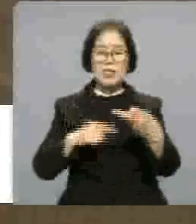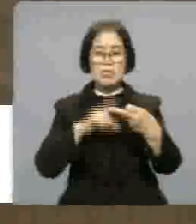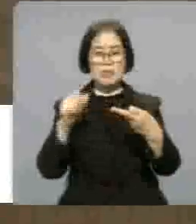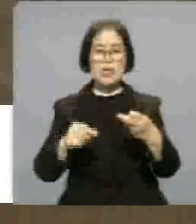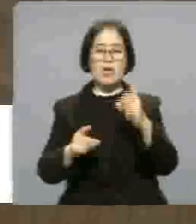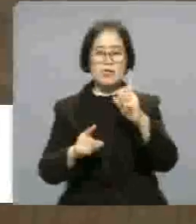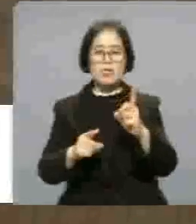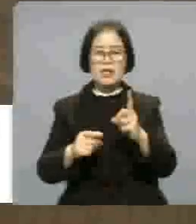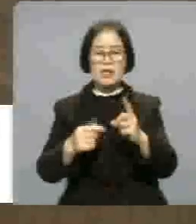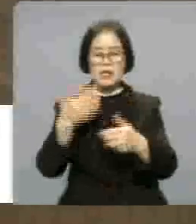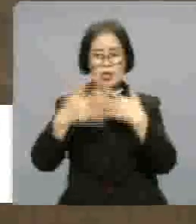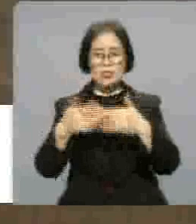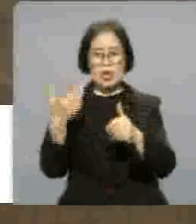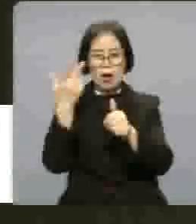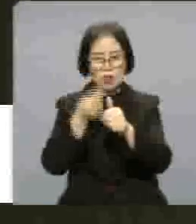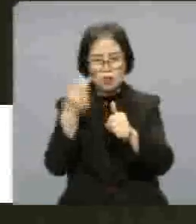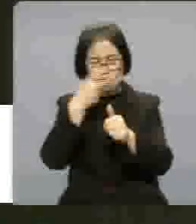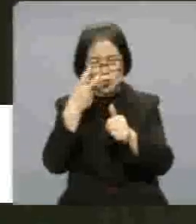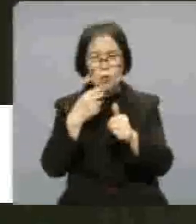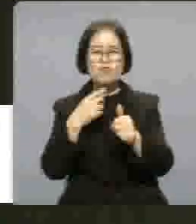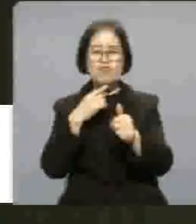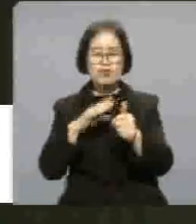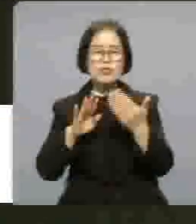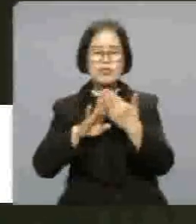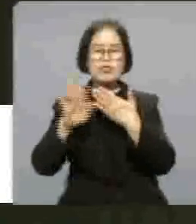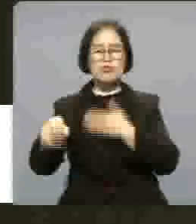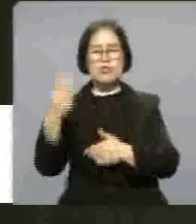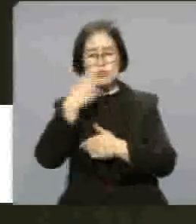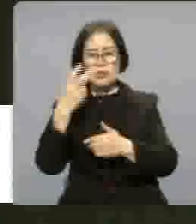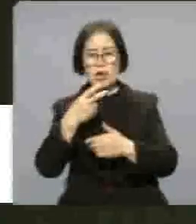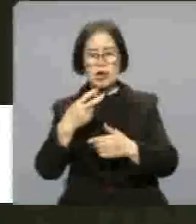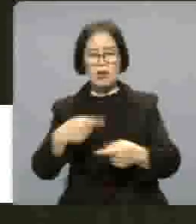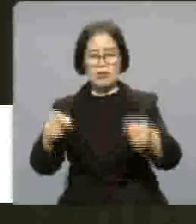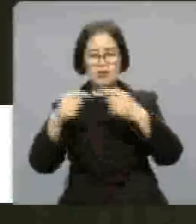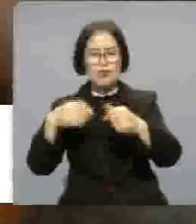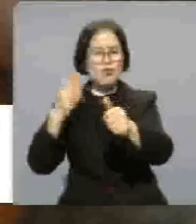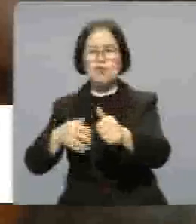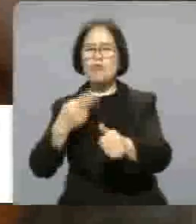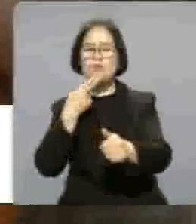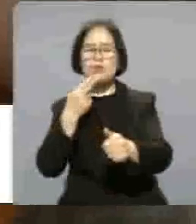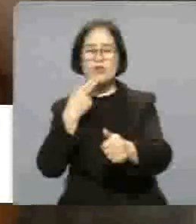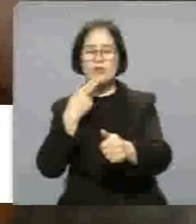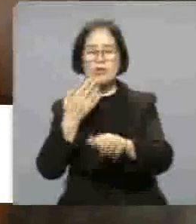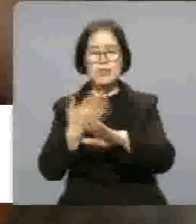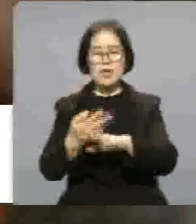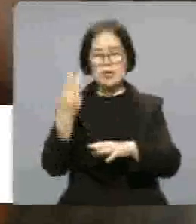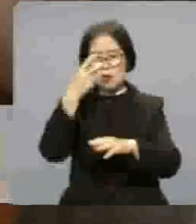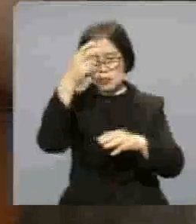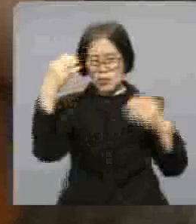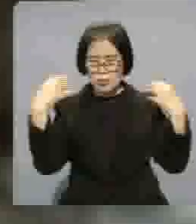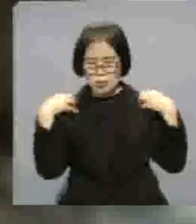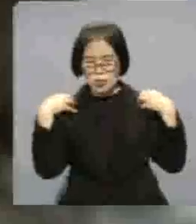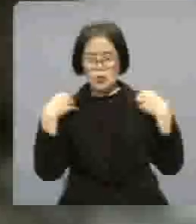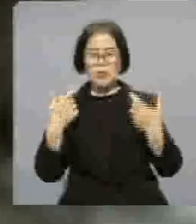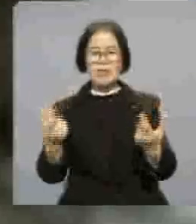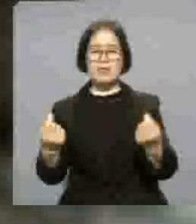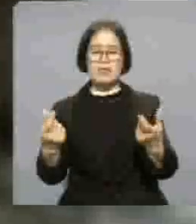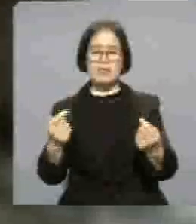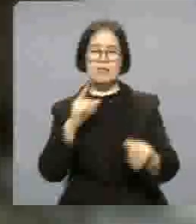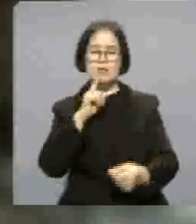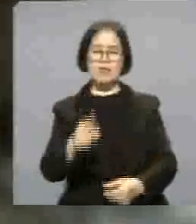한 차례 영상 녹화 조사를 했을 뿐 그 이후 조사나 출석 요구는 없었고 다른 검찰청도 마찬가지라고